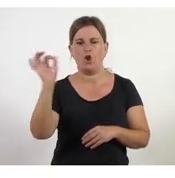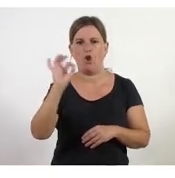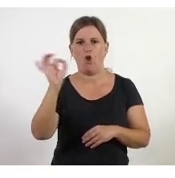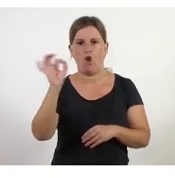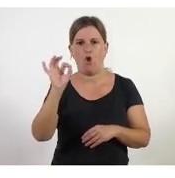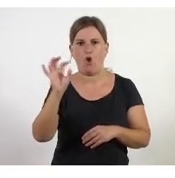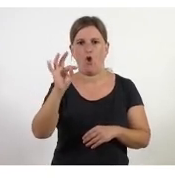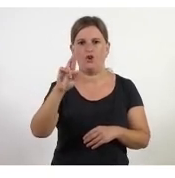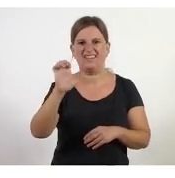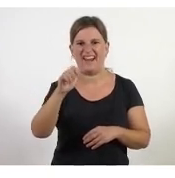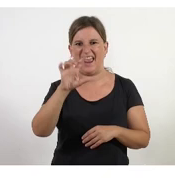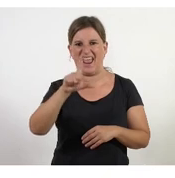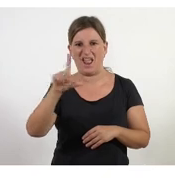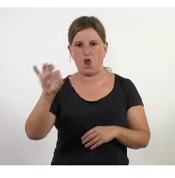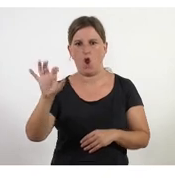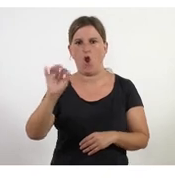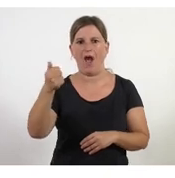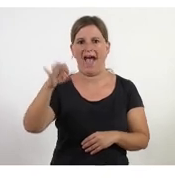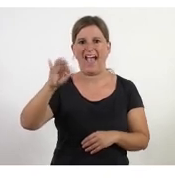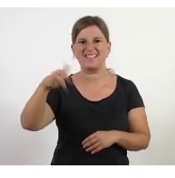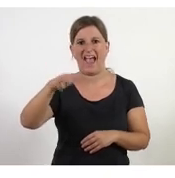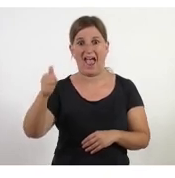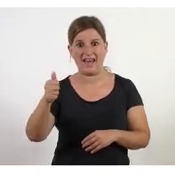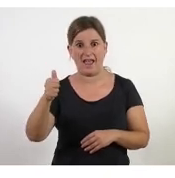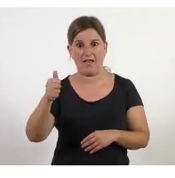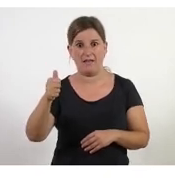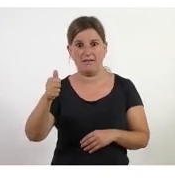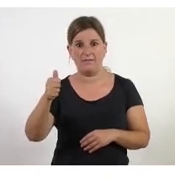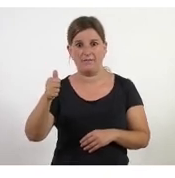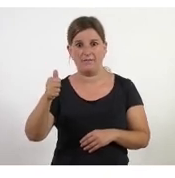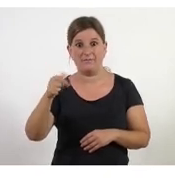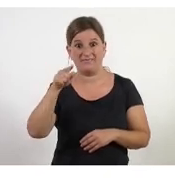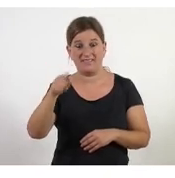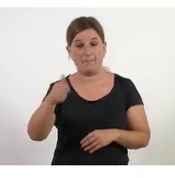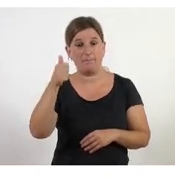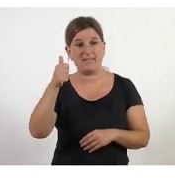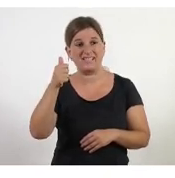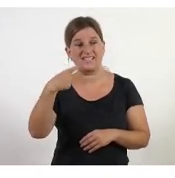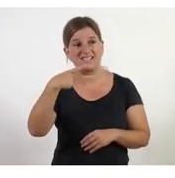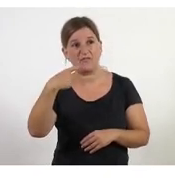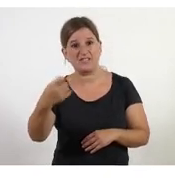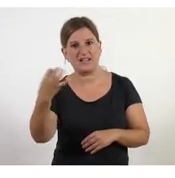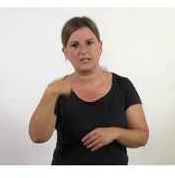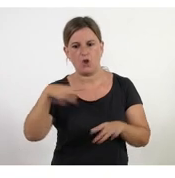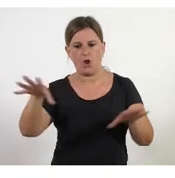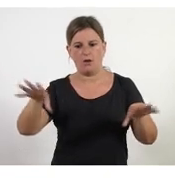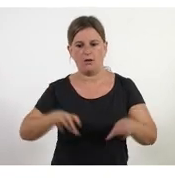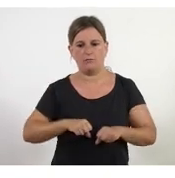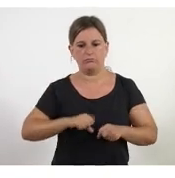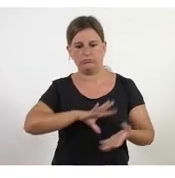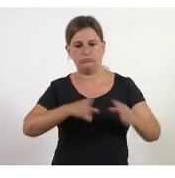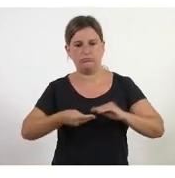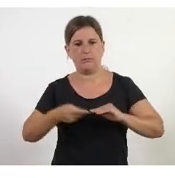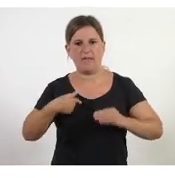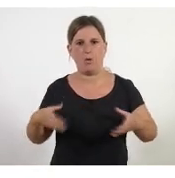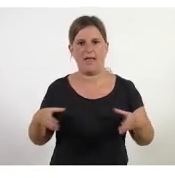vist o el Trello, està en com ho fem nostre i com fem el nostre treball en l'equip, com ens